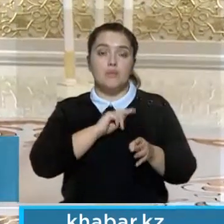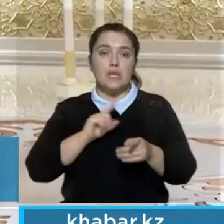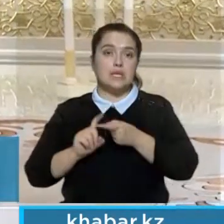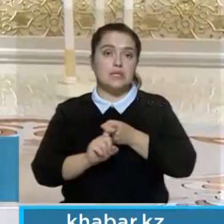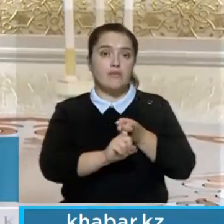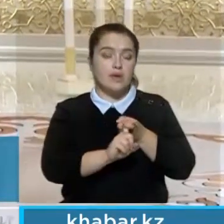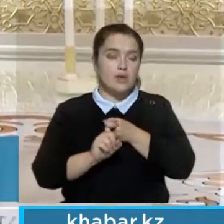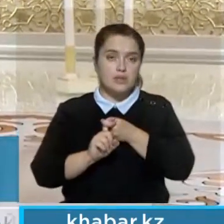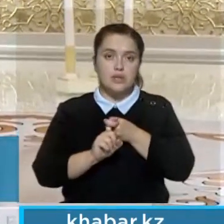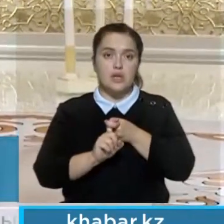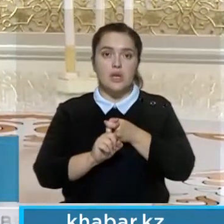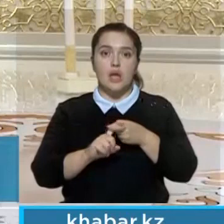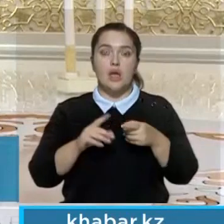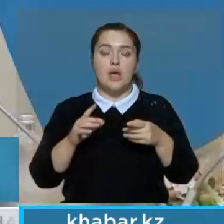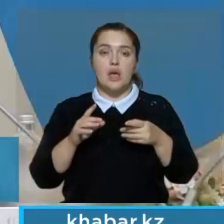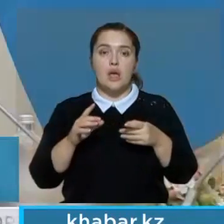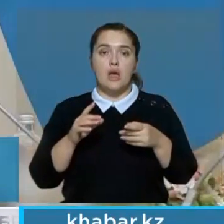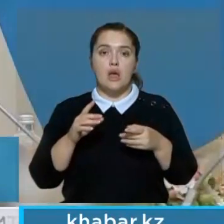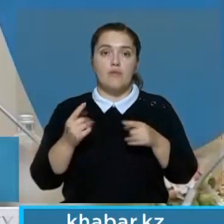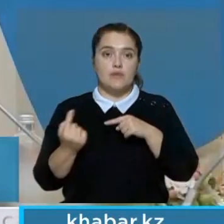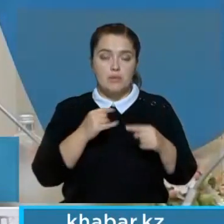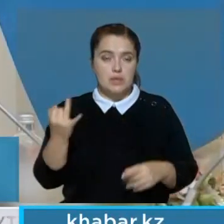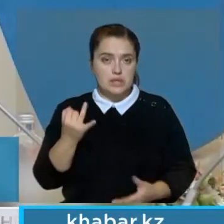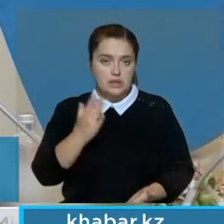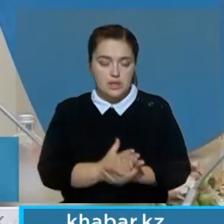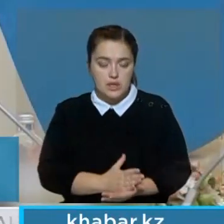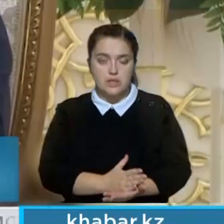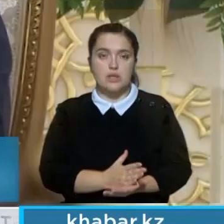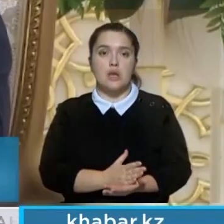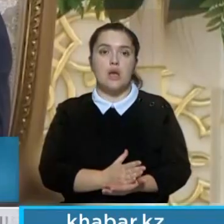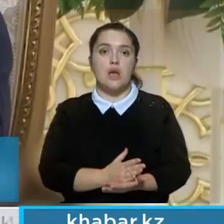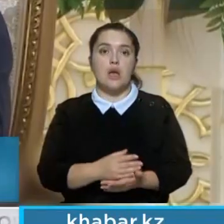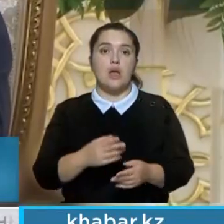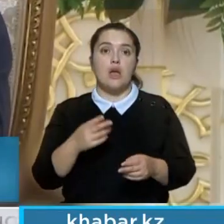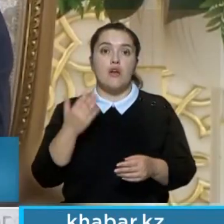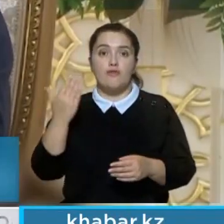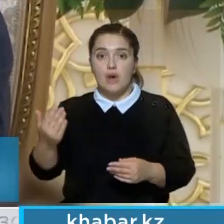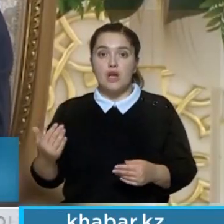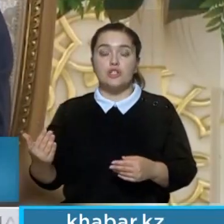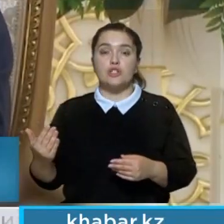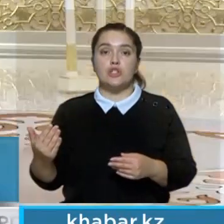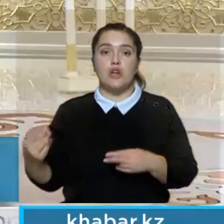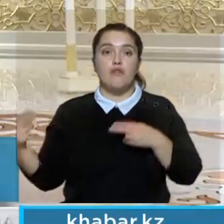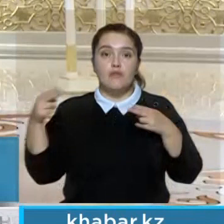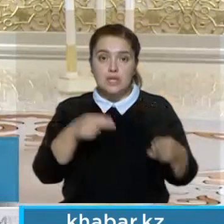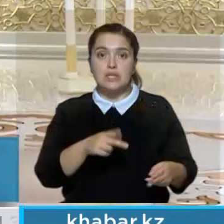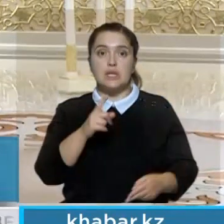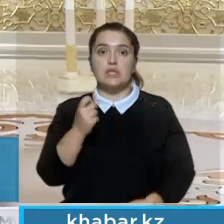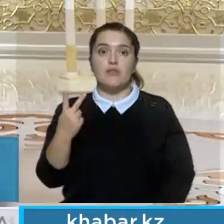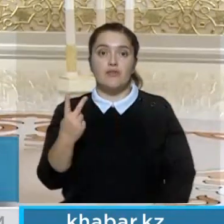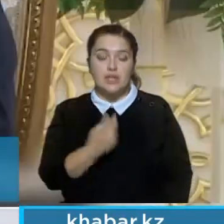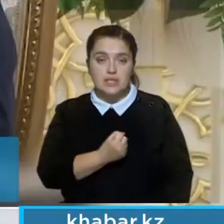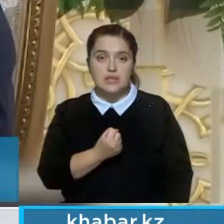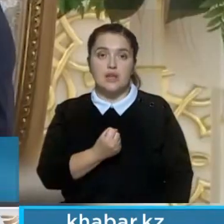связи во многих областях, представляющих взаимный интерес. Символично, что ваш визит проходит всего за 2 недели до